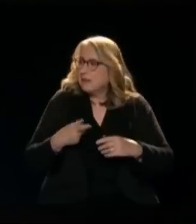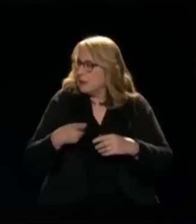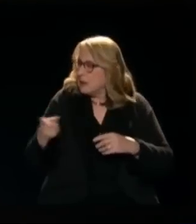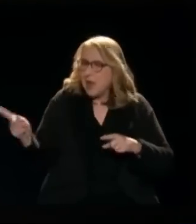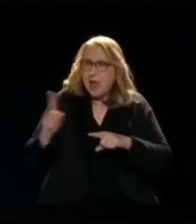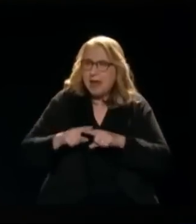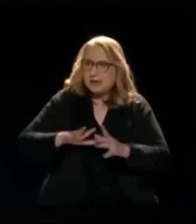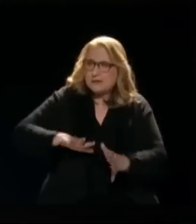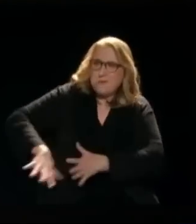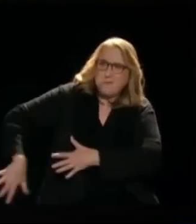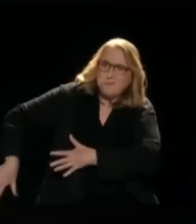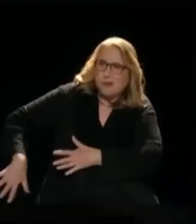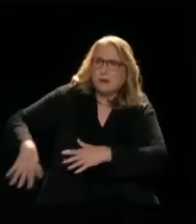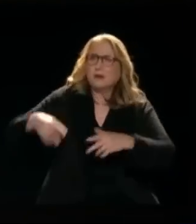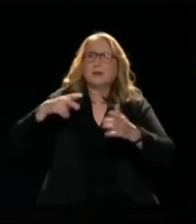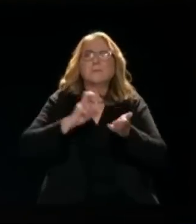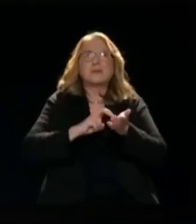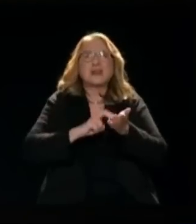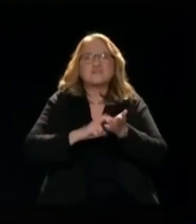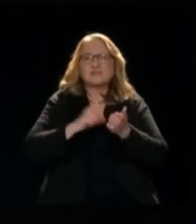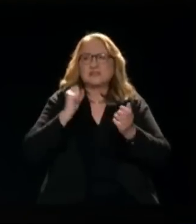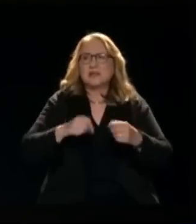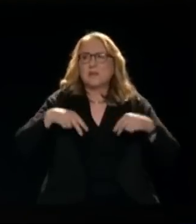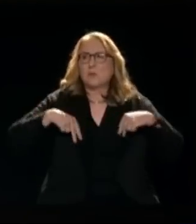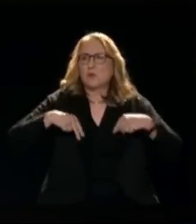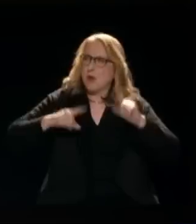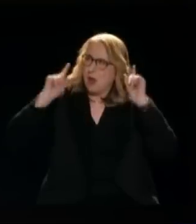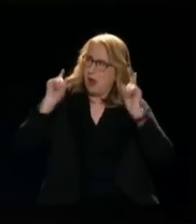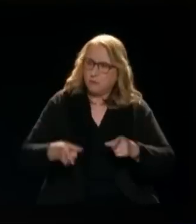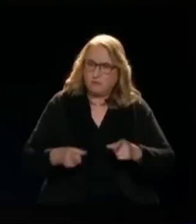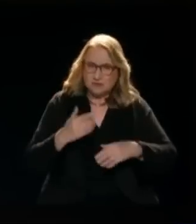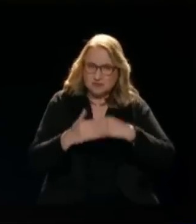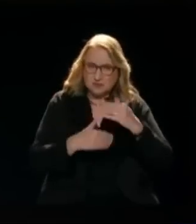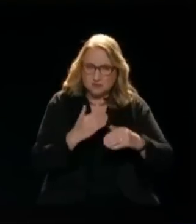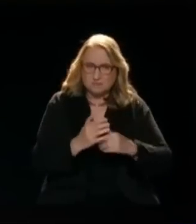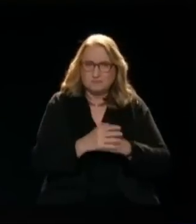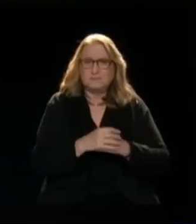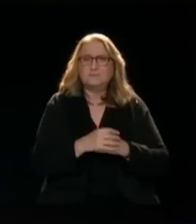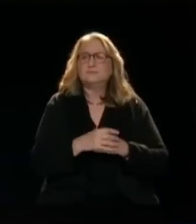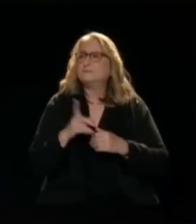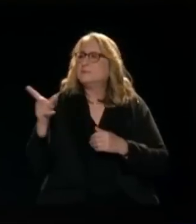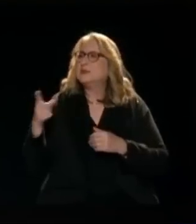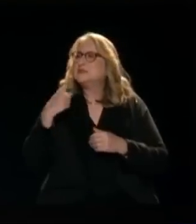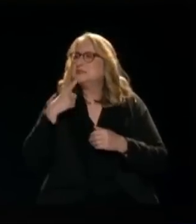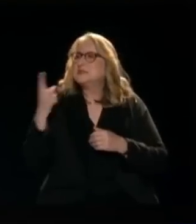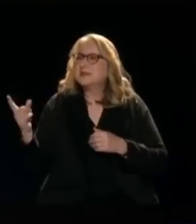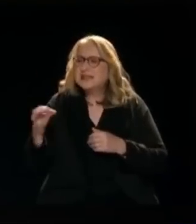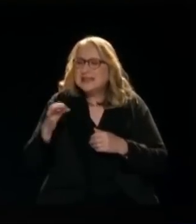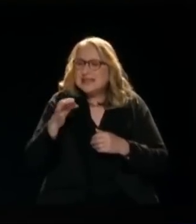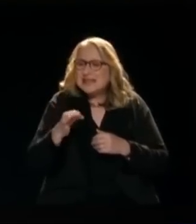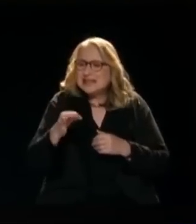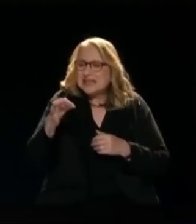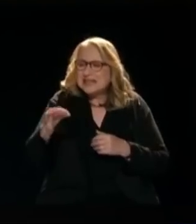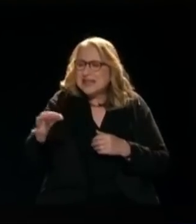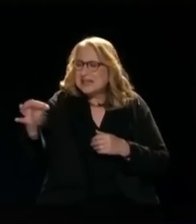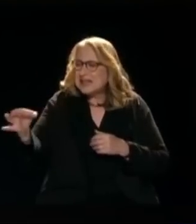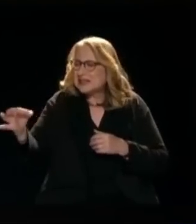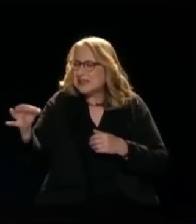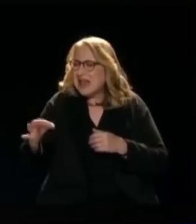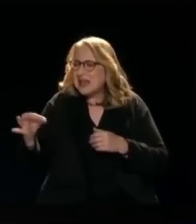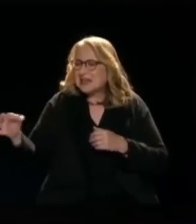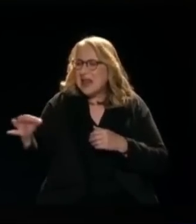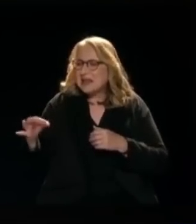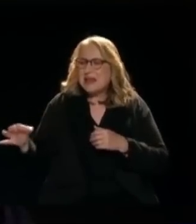στο δεξιά. Αλλά ξέρετε, η λέξη κρατήδια, για παράδειγμα, είναι ένας όρος που δεν το